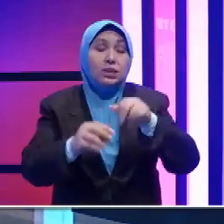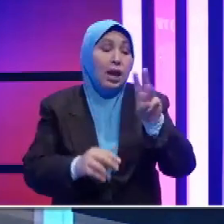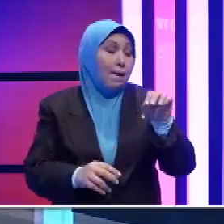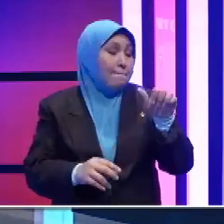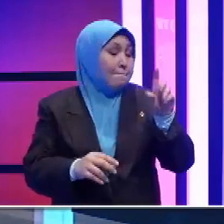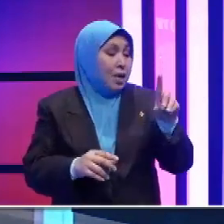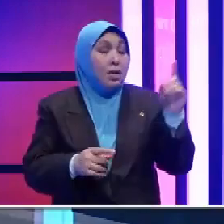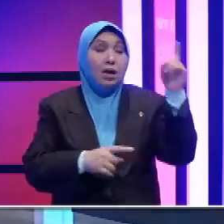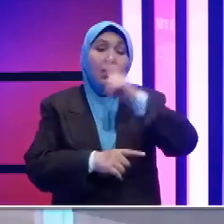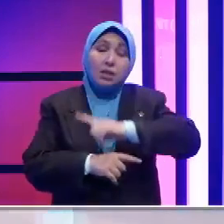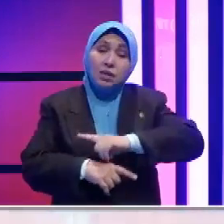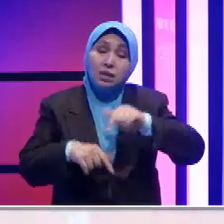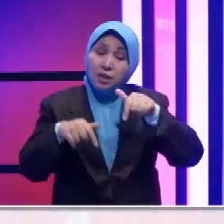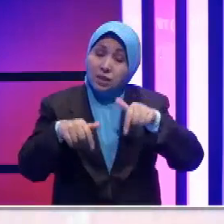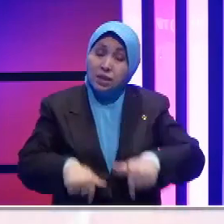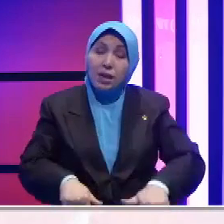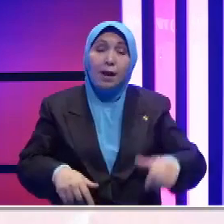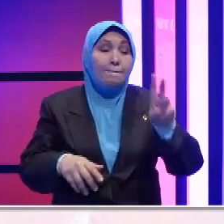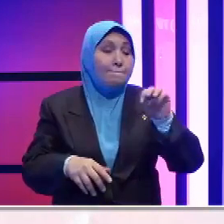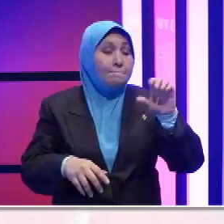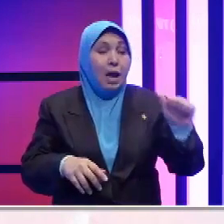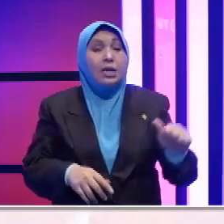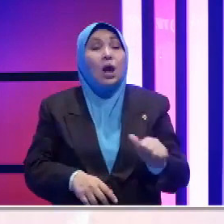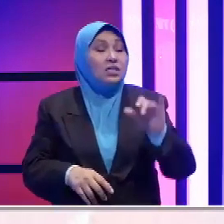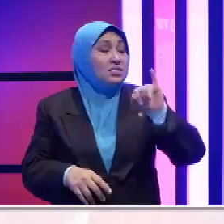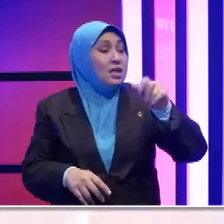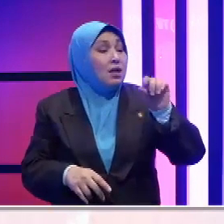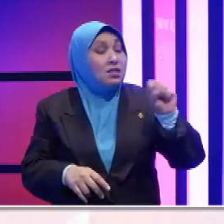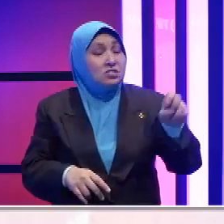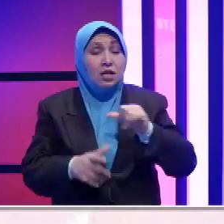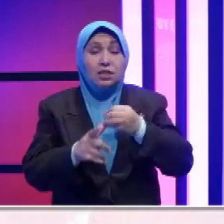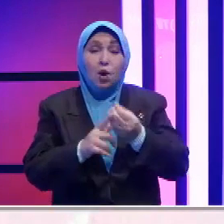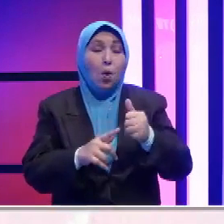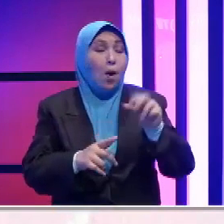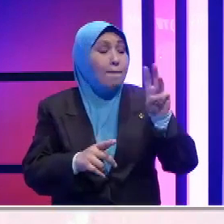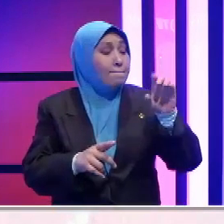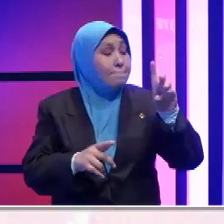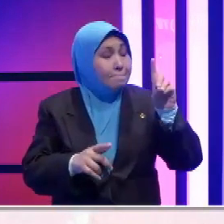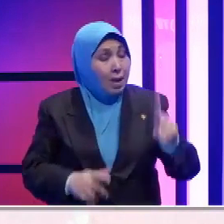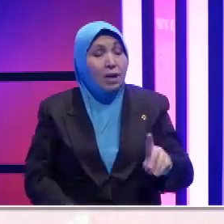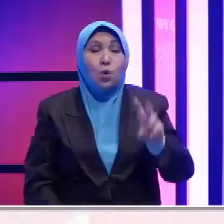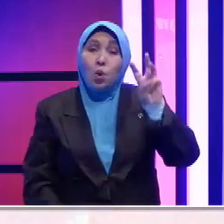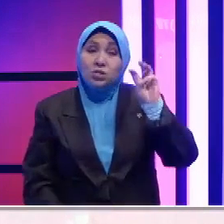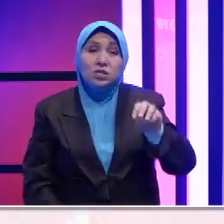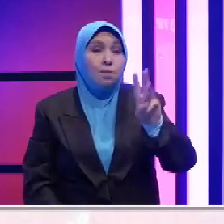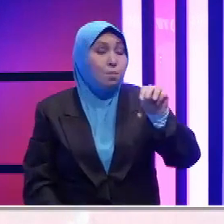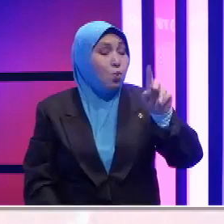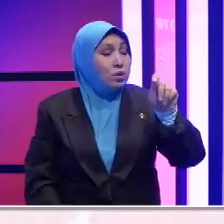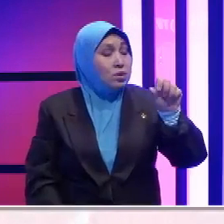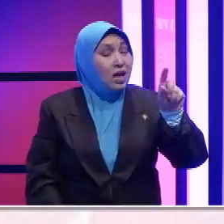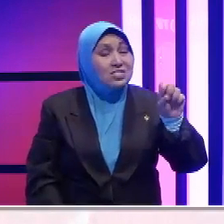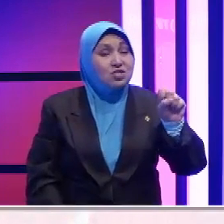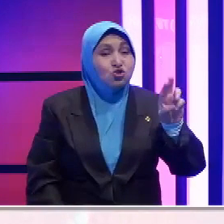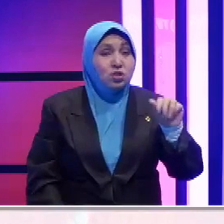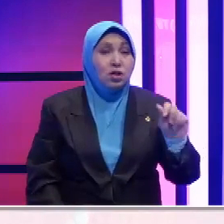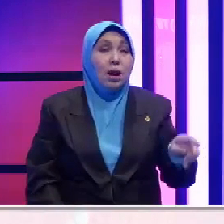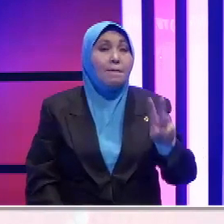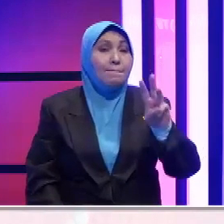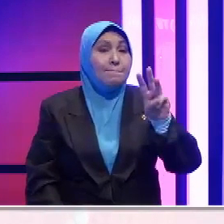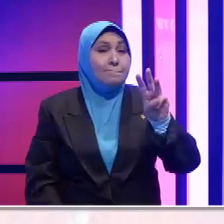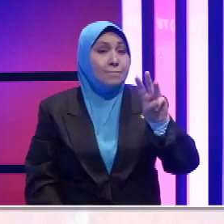materi ini yaitu Mad Jaiz ataupun wajib tengok hukum mad wajib muttasil oke Ada yang panggil